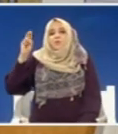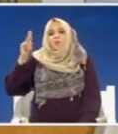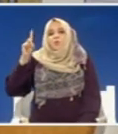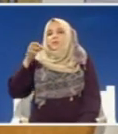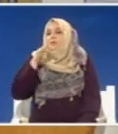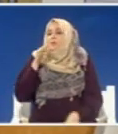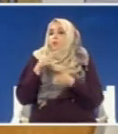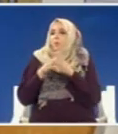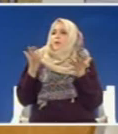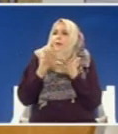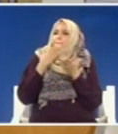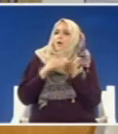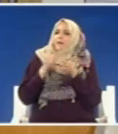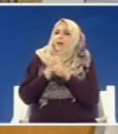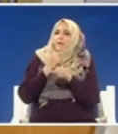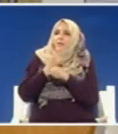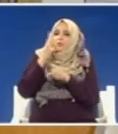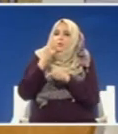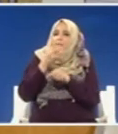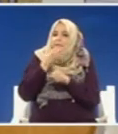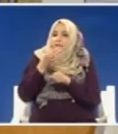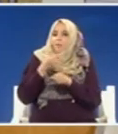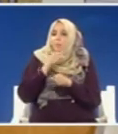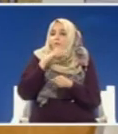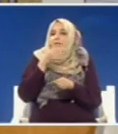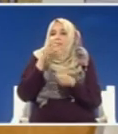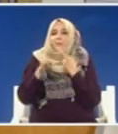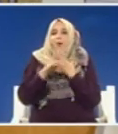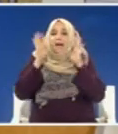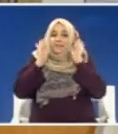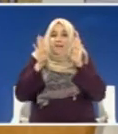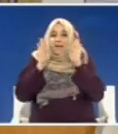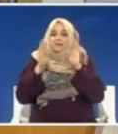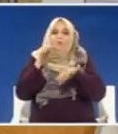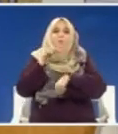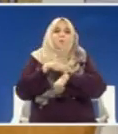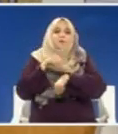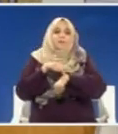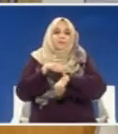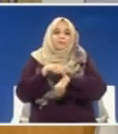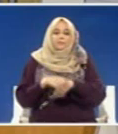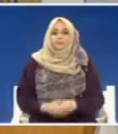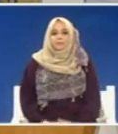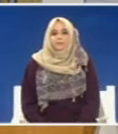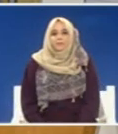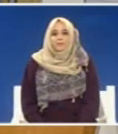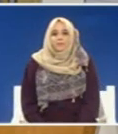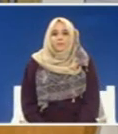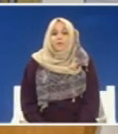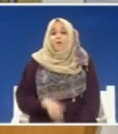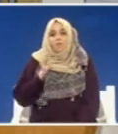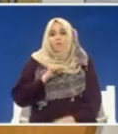جواب لقيه من رسول الله صلى الله عليه وسلم بشكل عفوي قال: الصلاة على وقتها، يعني